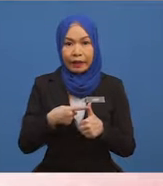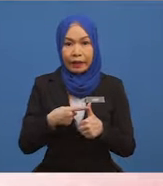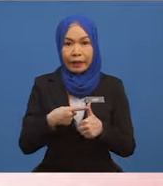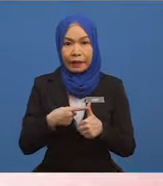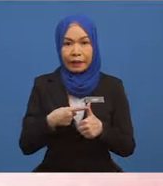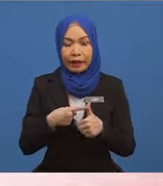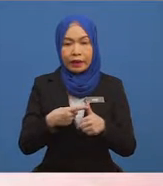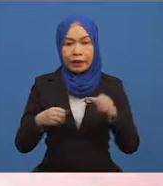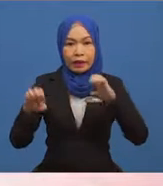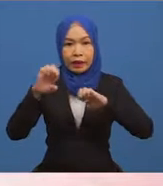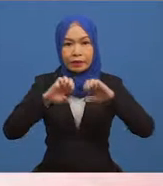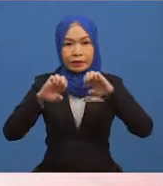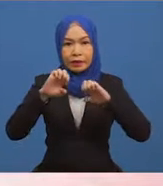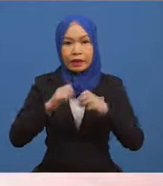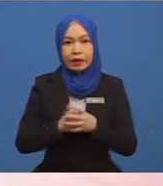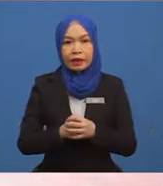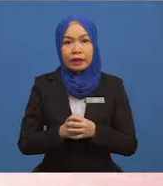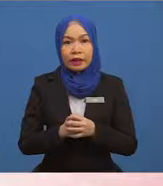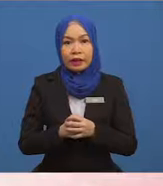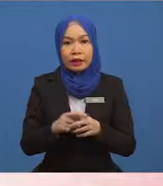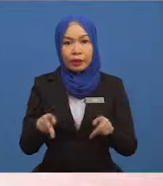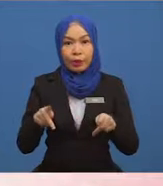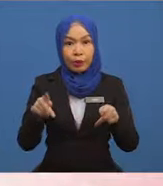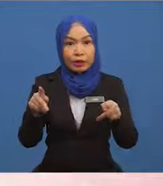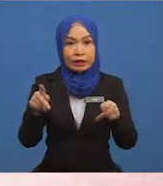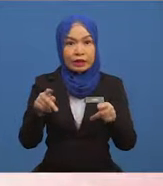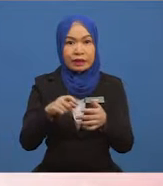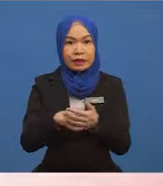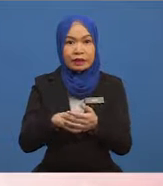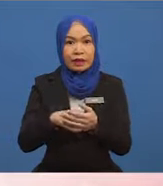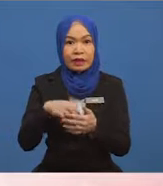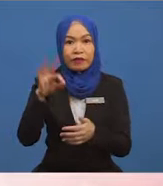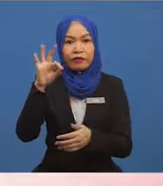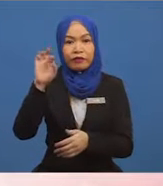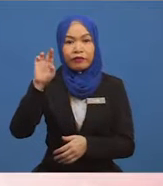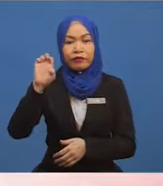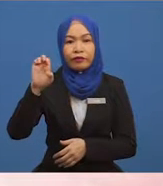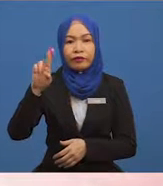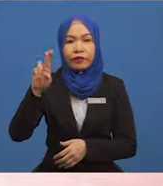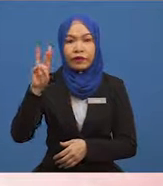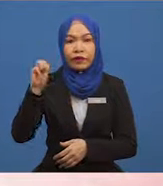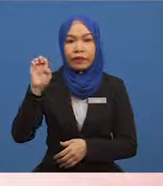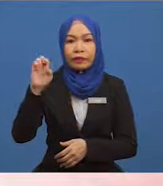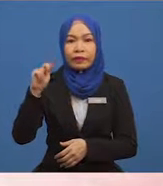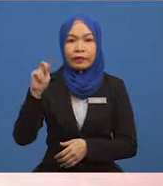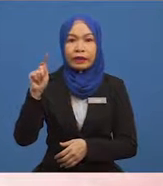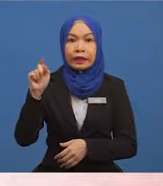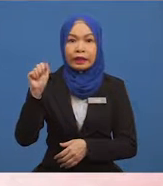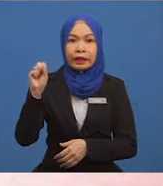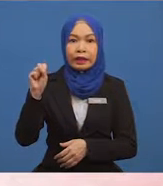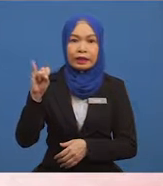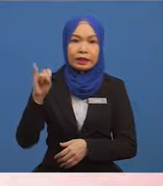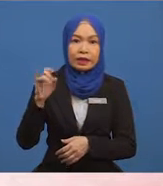yang diperoleh melalui proses fermentasi yeast? Yang kedua,